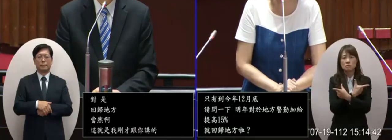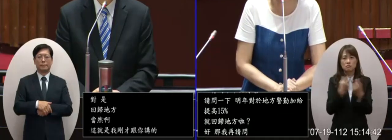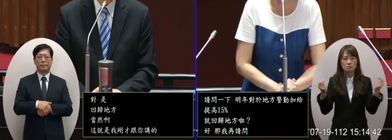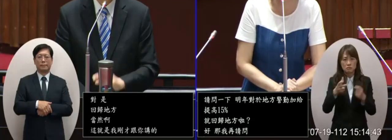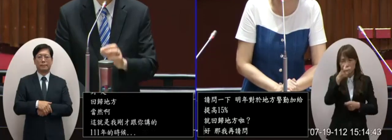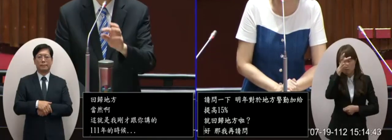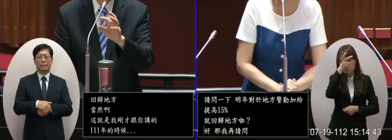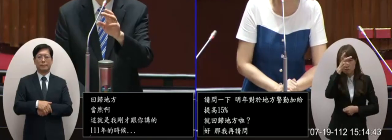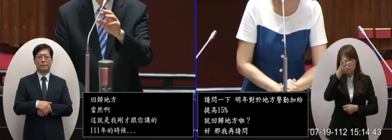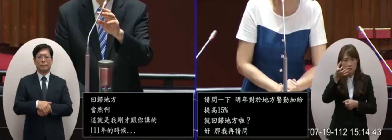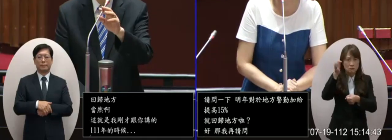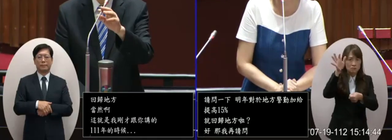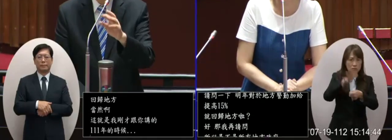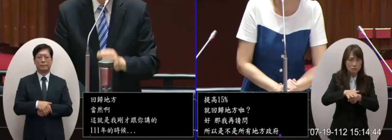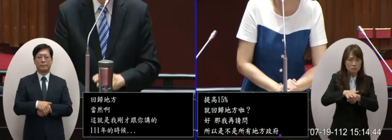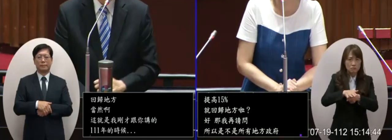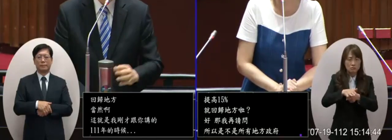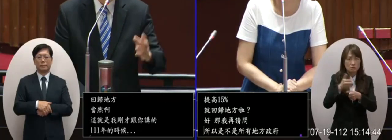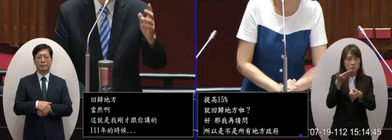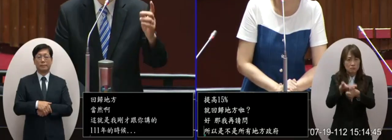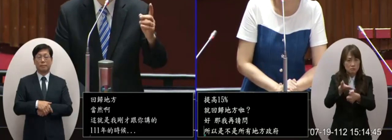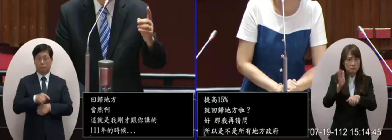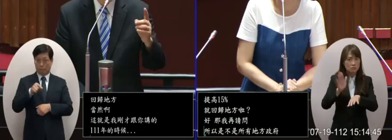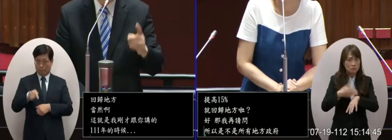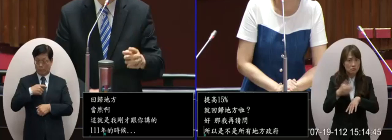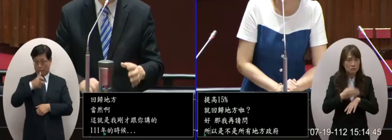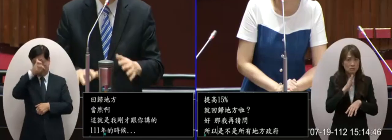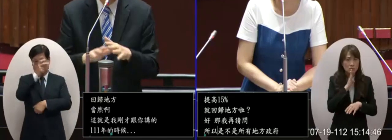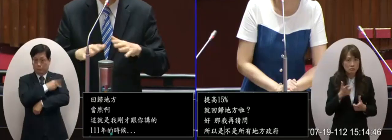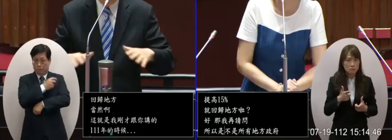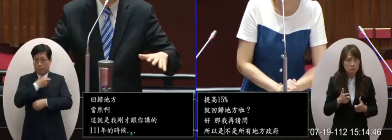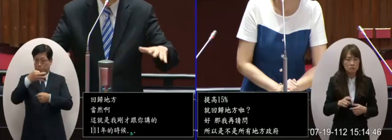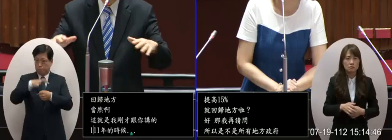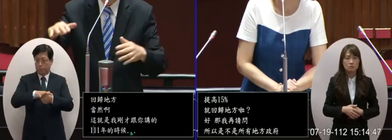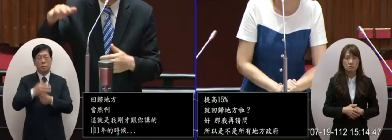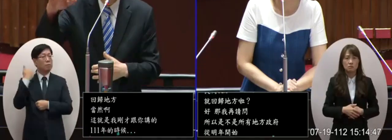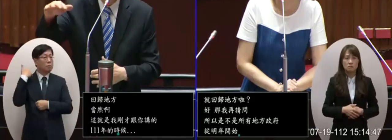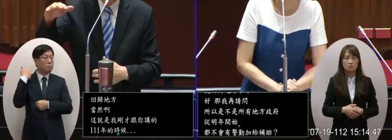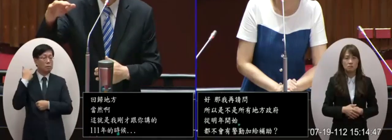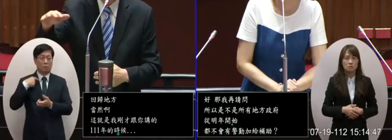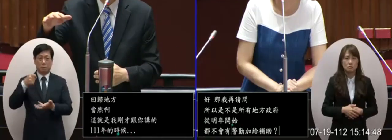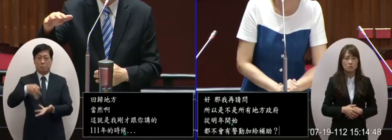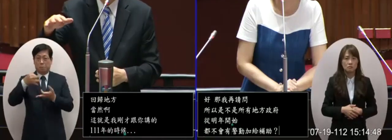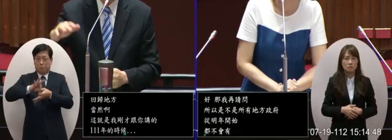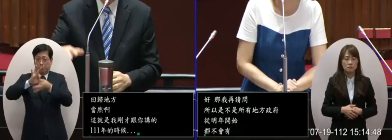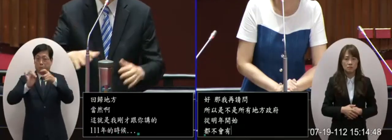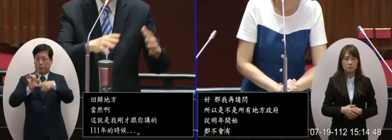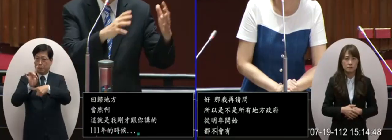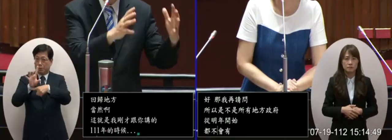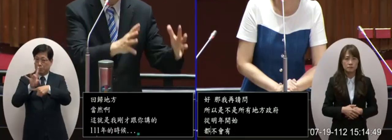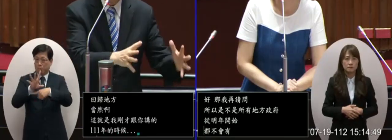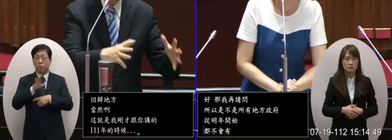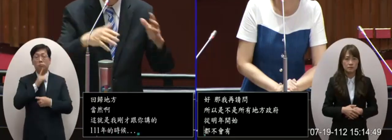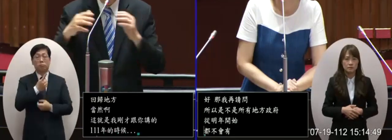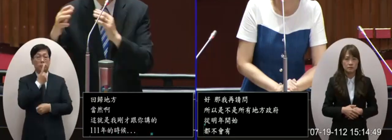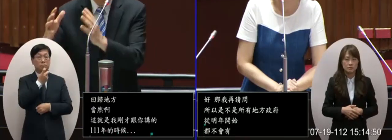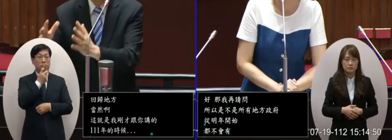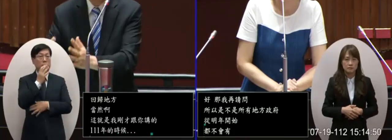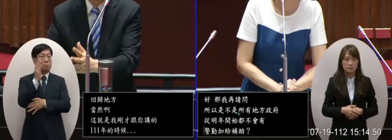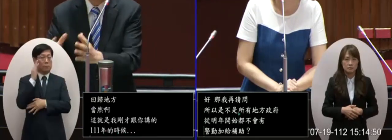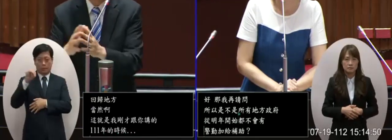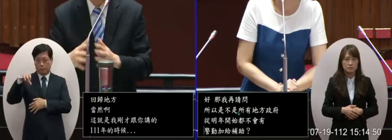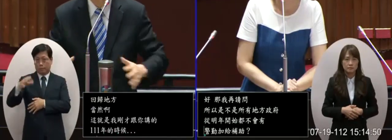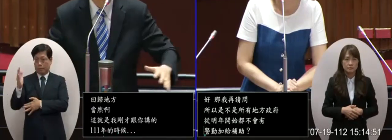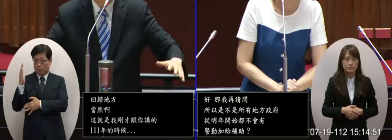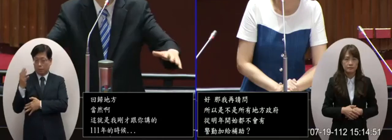警情加紧的补助？ 这一个警情加急的补助，当时要提升到15%的时候，是中央政府